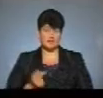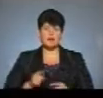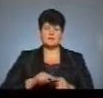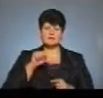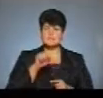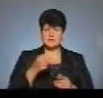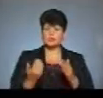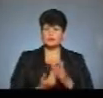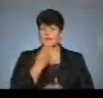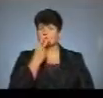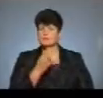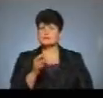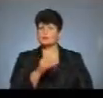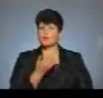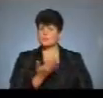випуску дивіться про таке.